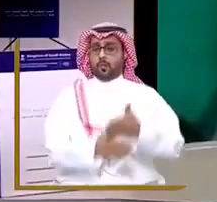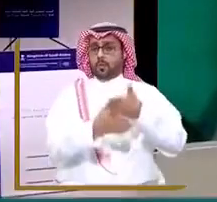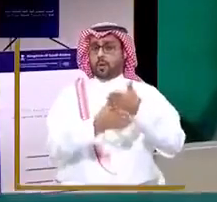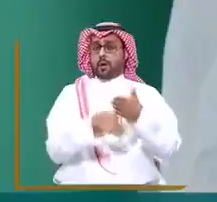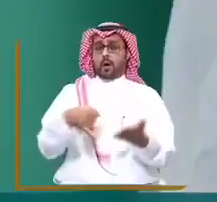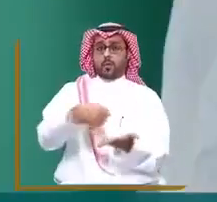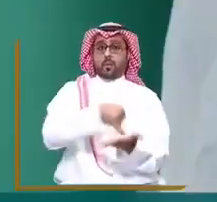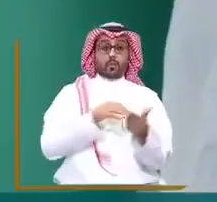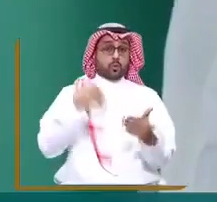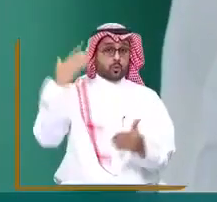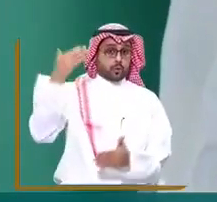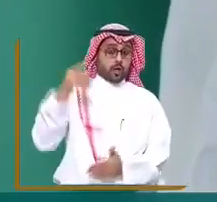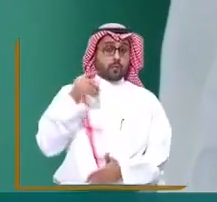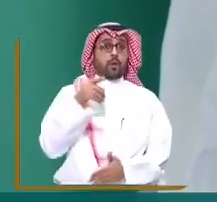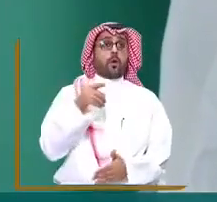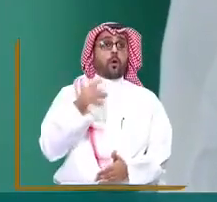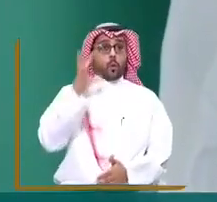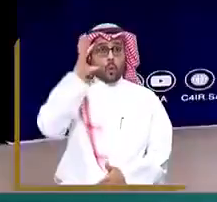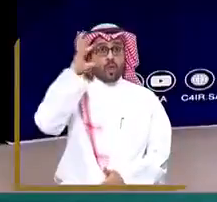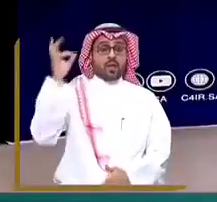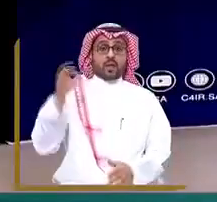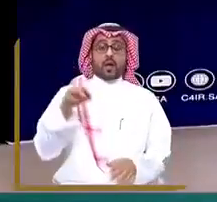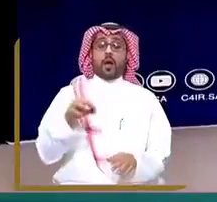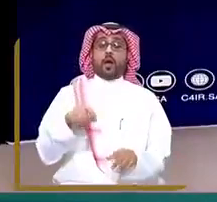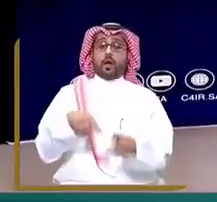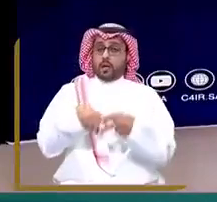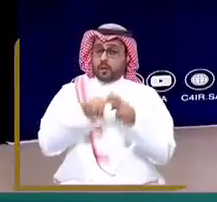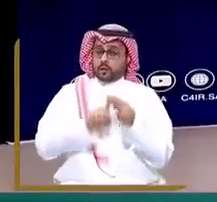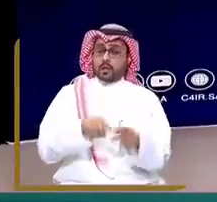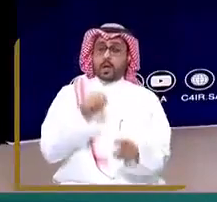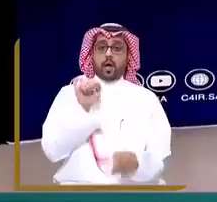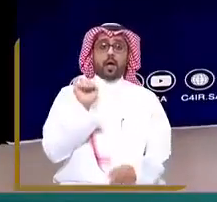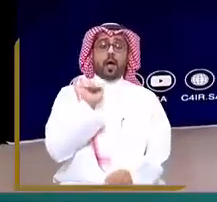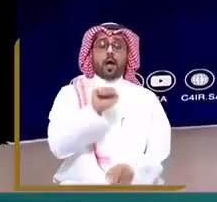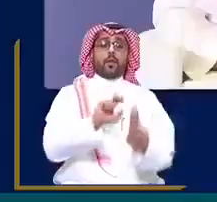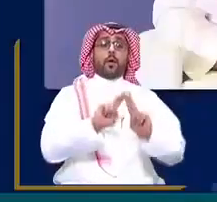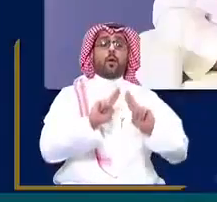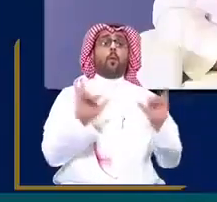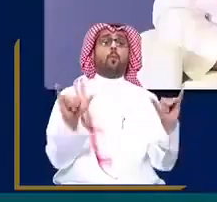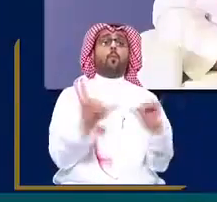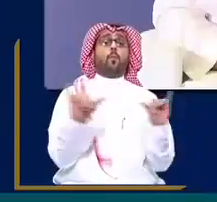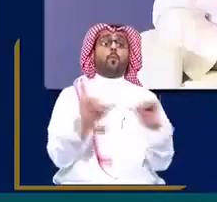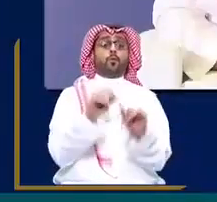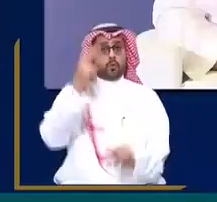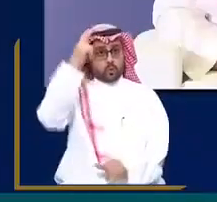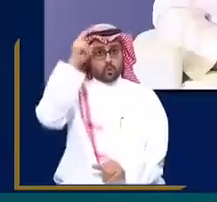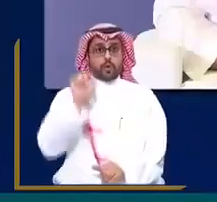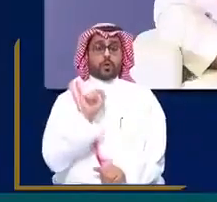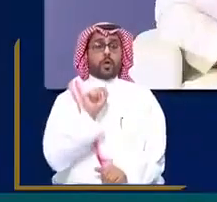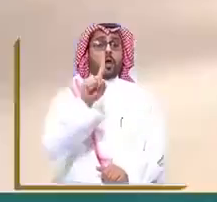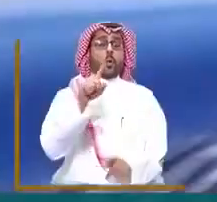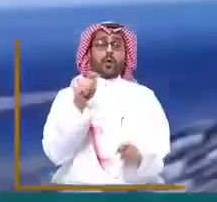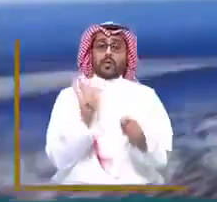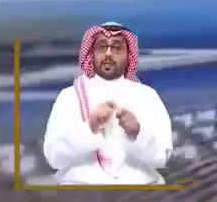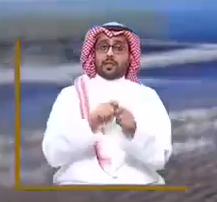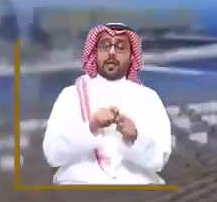بناء مدن المستقبل والذكاء الاصطناعي على طاولة المنتدى السعودي الأول للثورة الصناعية